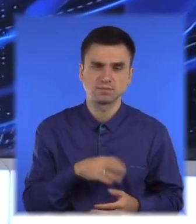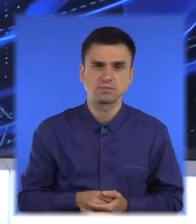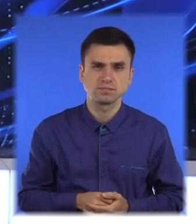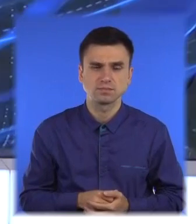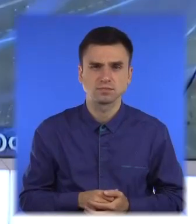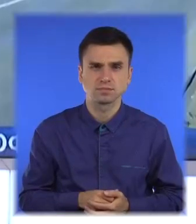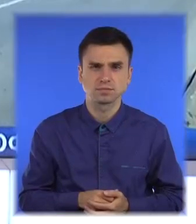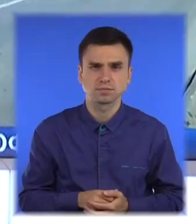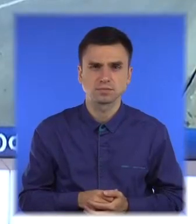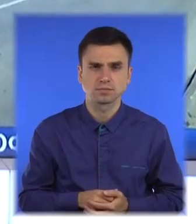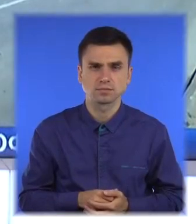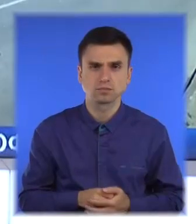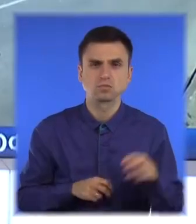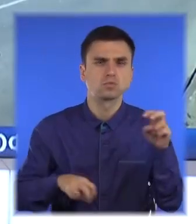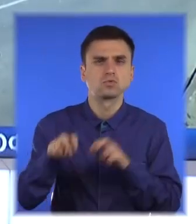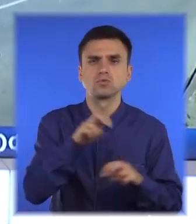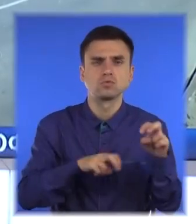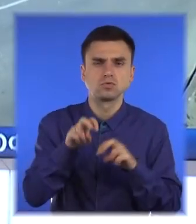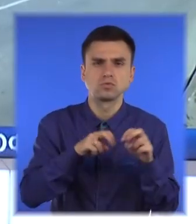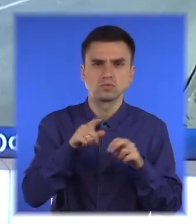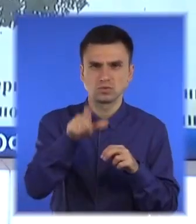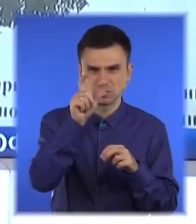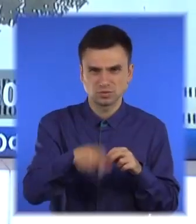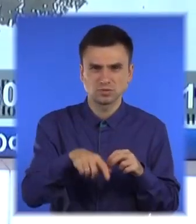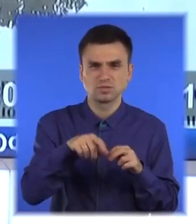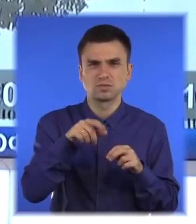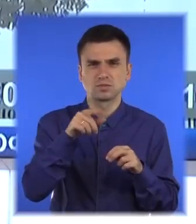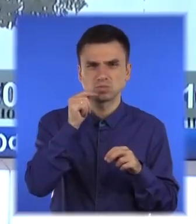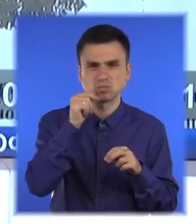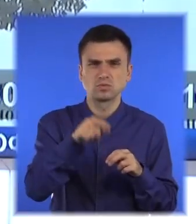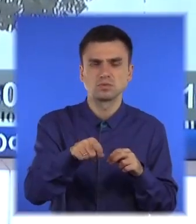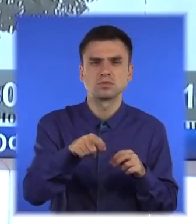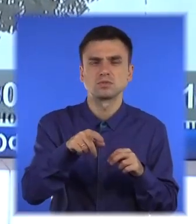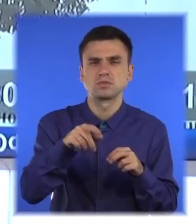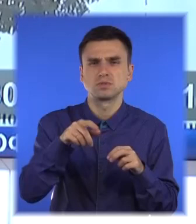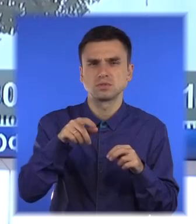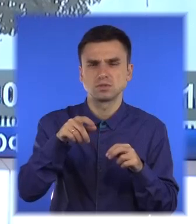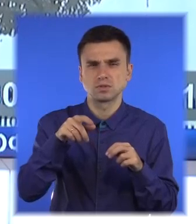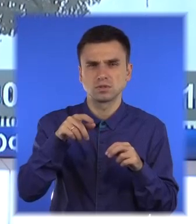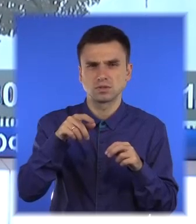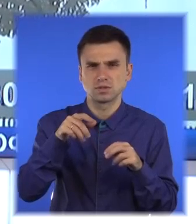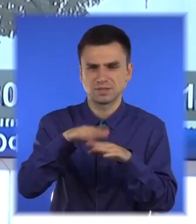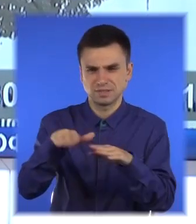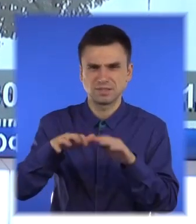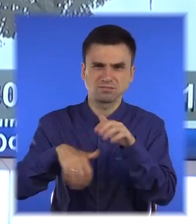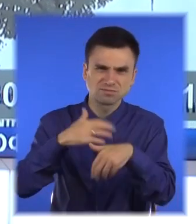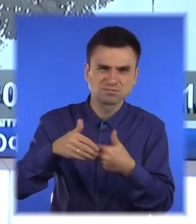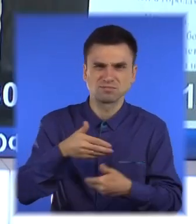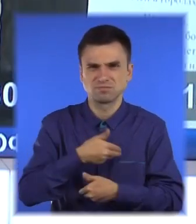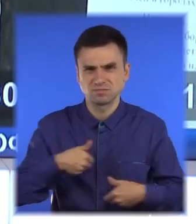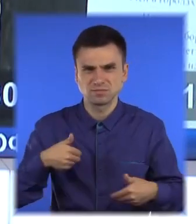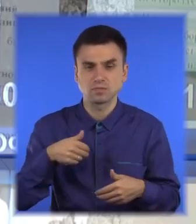Розшукують збоченця. На вулицях Кривого Рогу розклеїли чисельні оголошення про розшук педофіла. Злочинець промишляє на